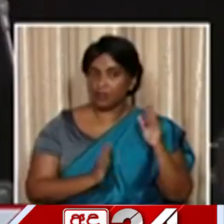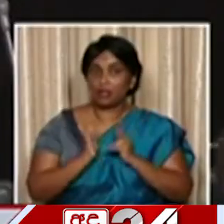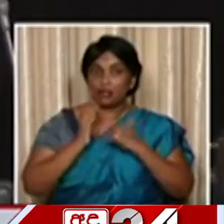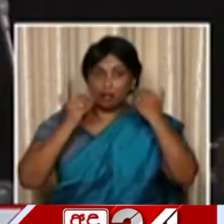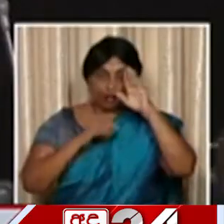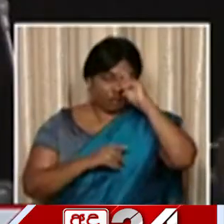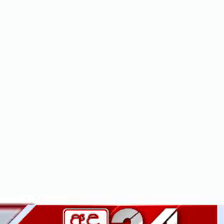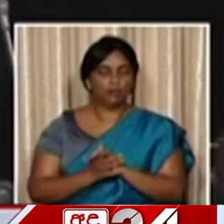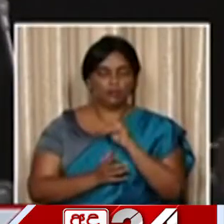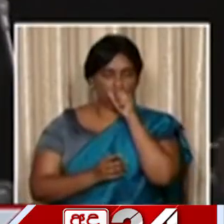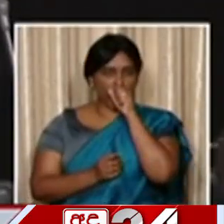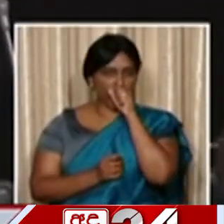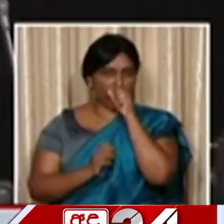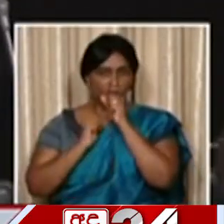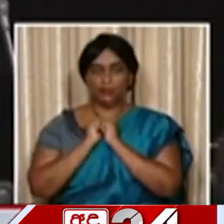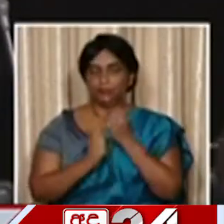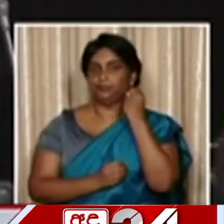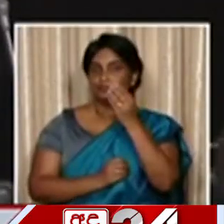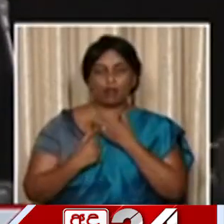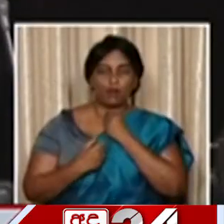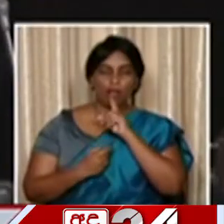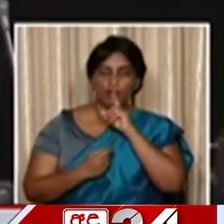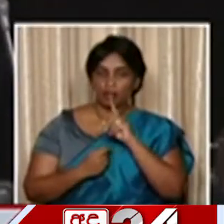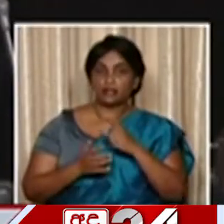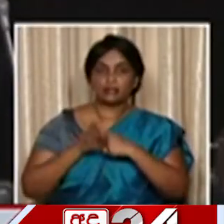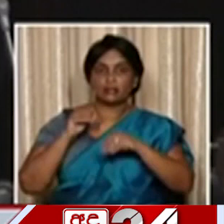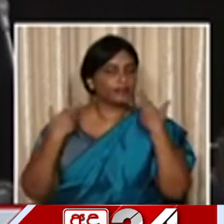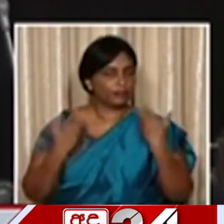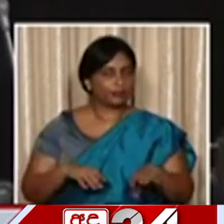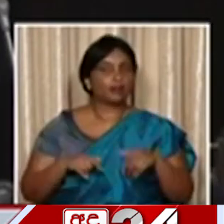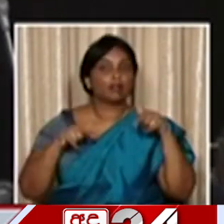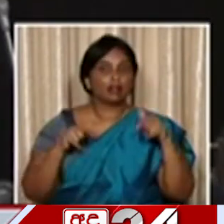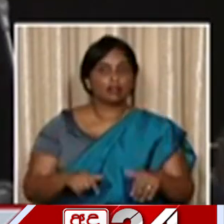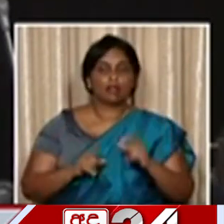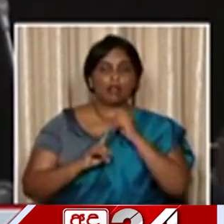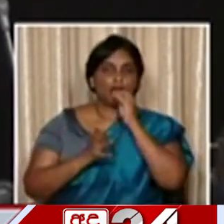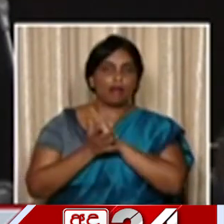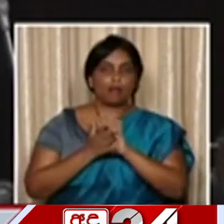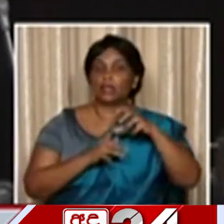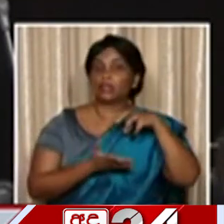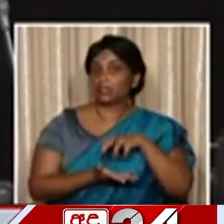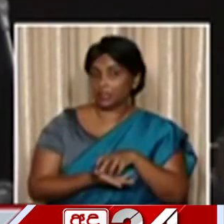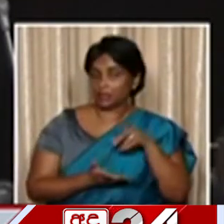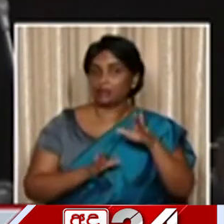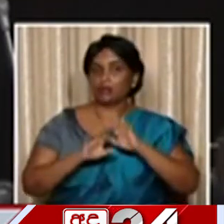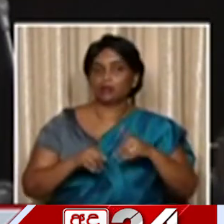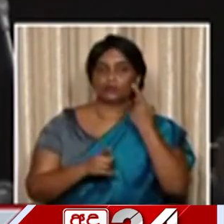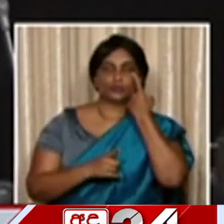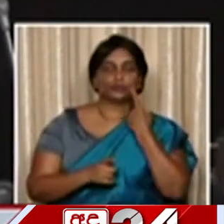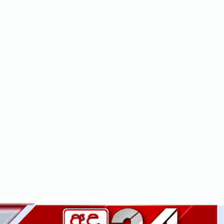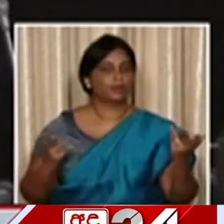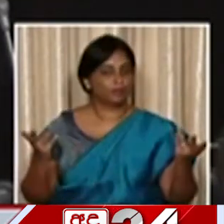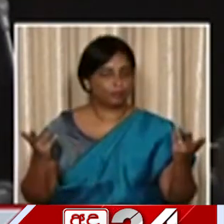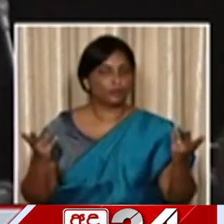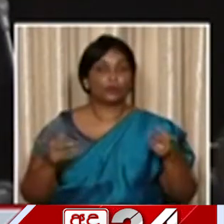නාම රාජපක්ෂ මැතිතුමා රැකියා දෙනවයි කියලා පොරොන්දු වෙලා තන්දේ ලබාගෙන අදරත් සම්බන්තු දිස්ත්‍රික්කයේ රටේ ඒ දරු ආශ්‍රම තත්ත්වෙටපත්